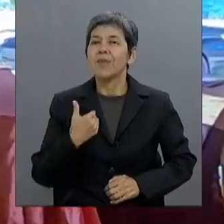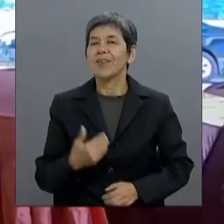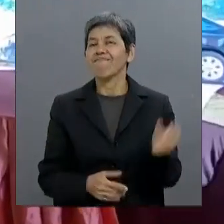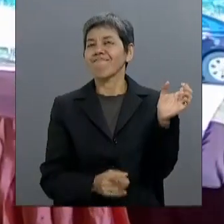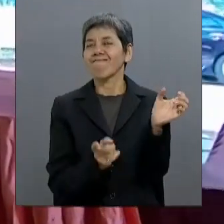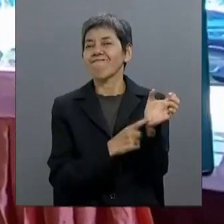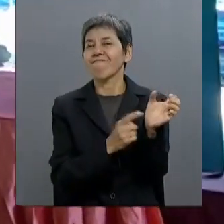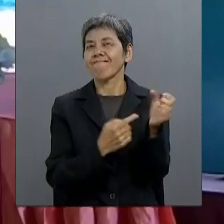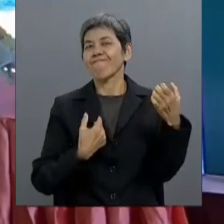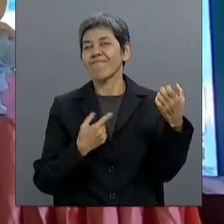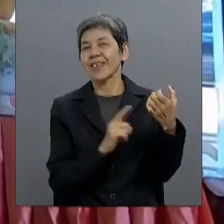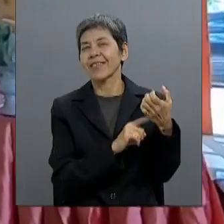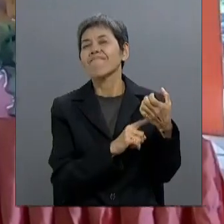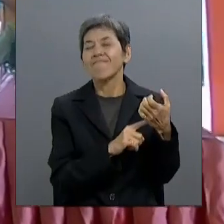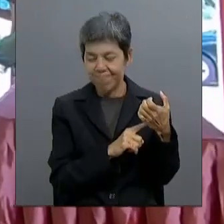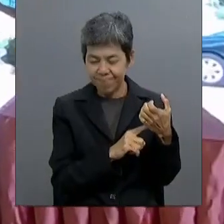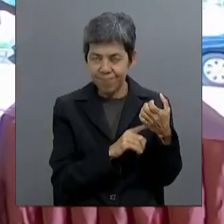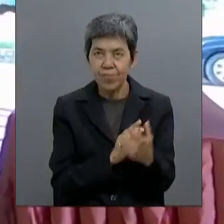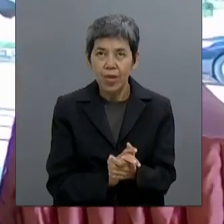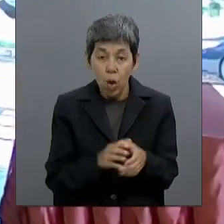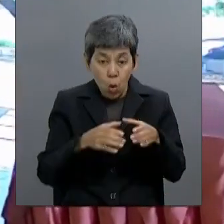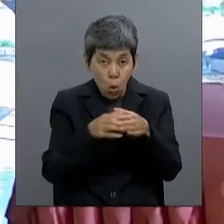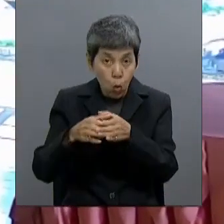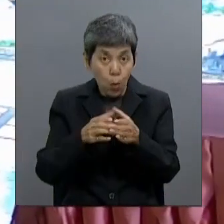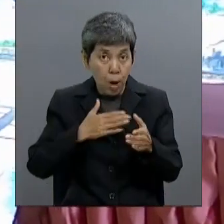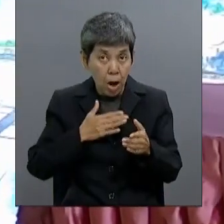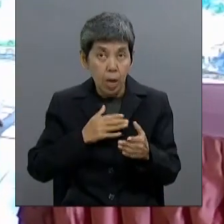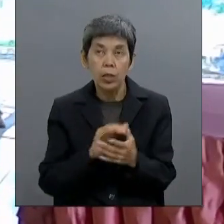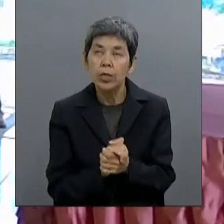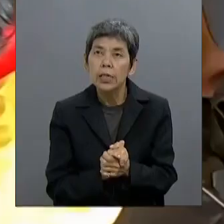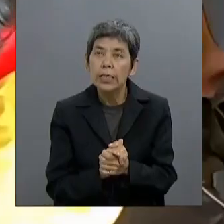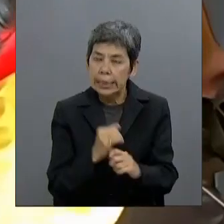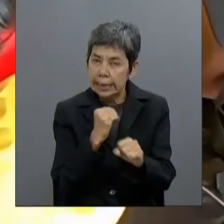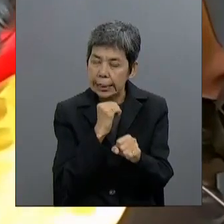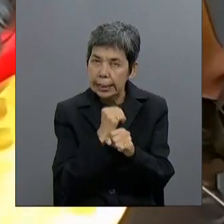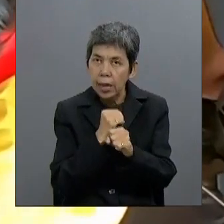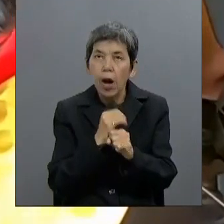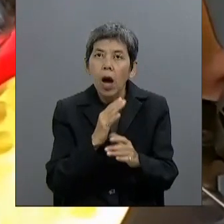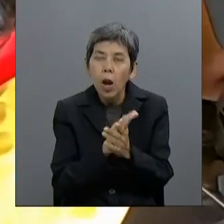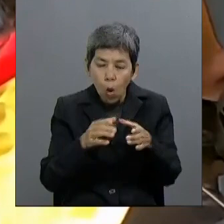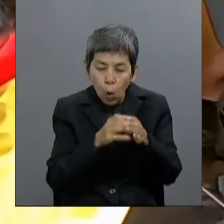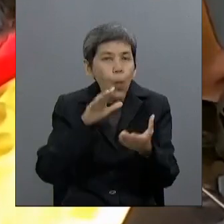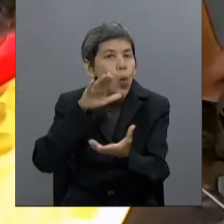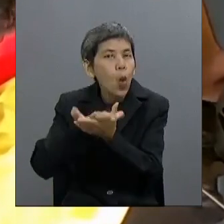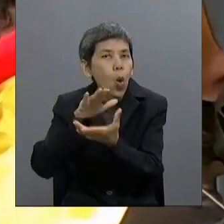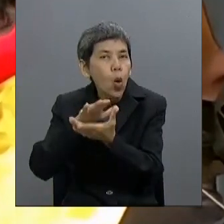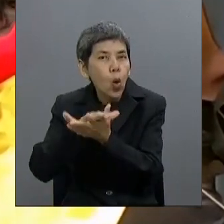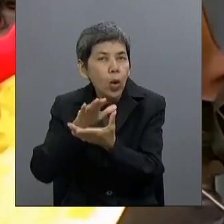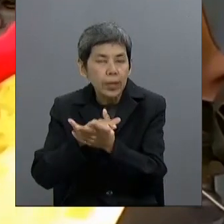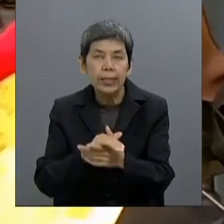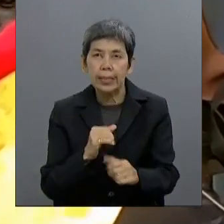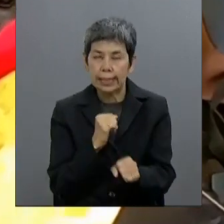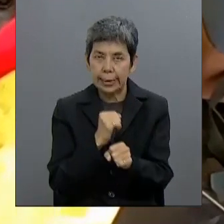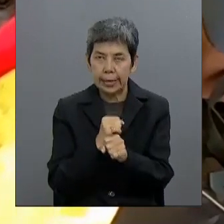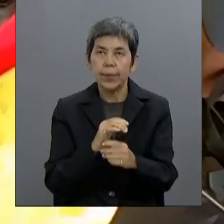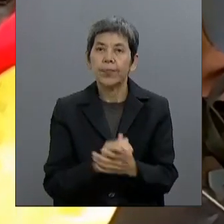ในมืออย่างมือถืออยู่แล้วกลุ่มเครือข่ายทุ่งเทินโมเดลร่วมกับกลุ่มโรงเรียน CEO ภ